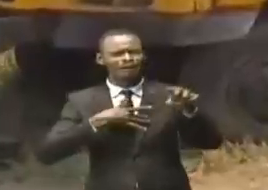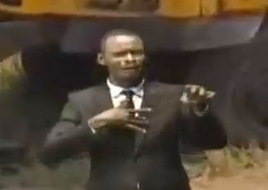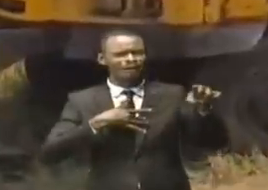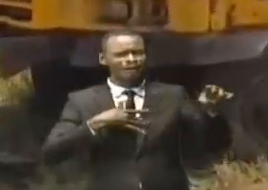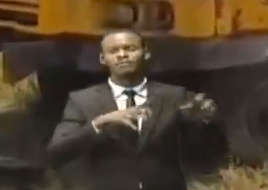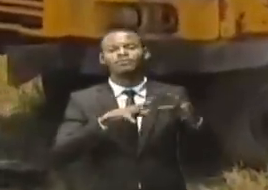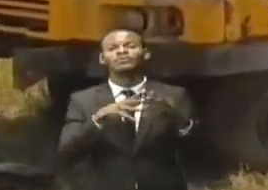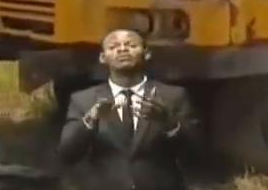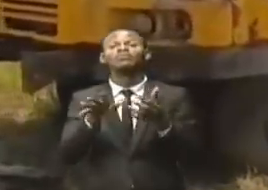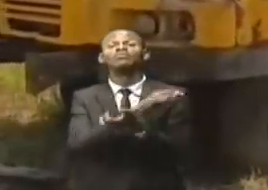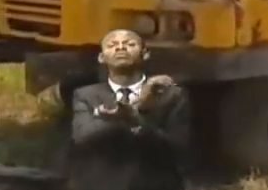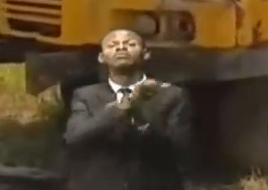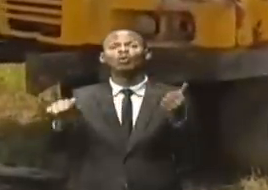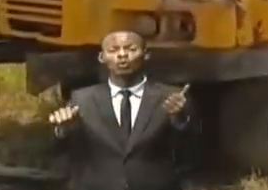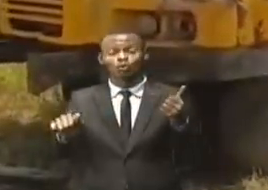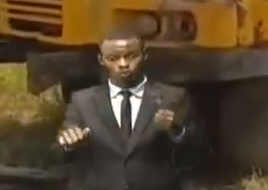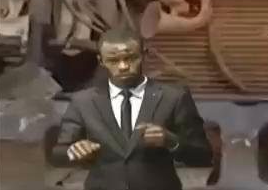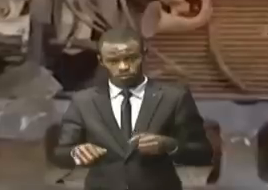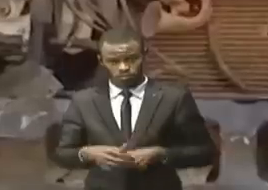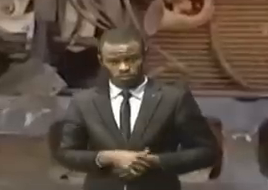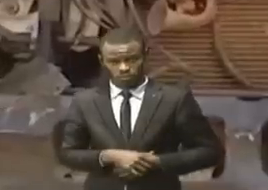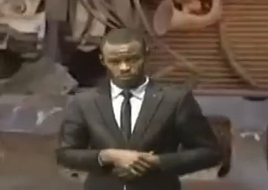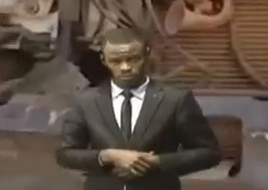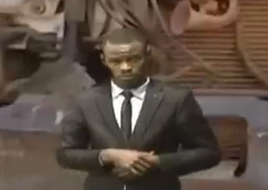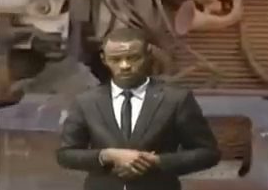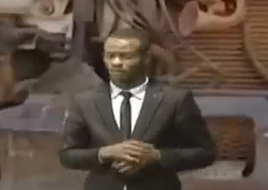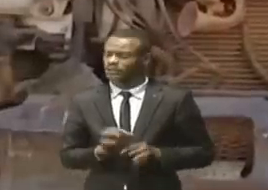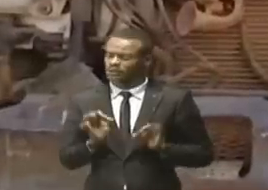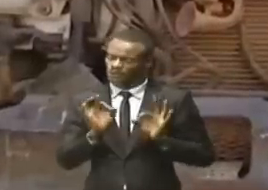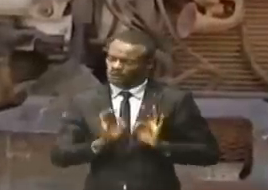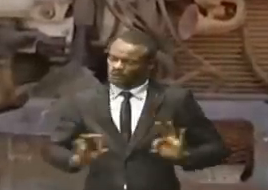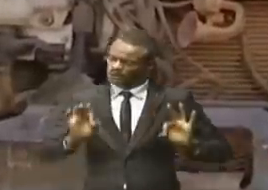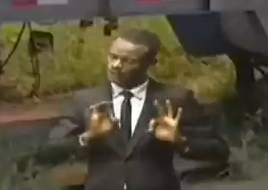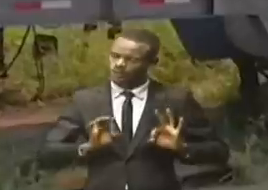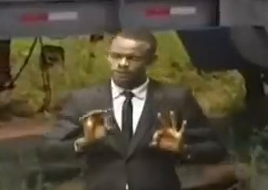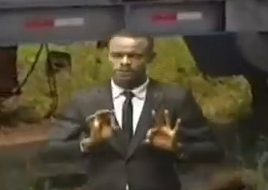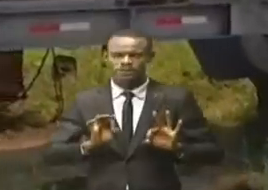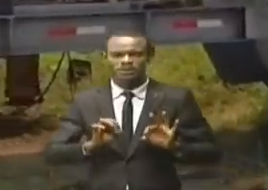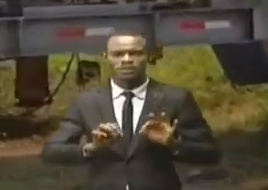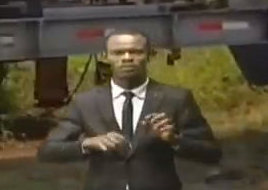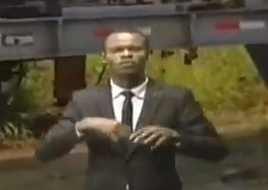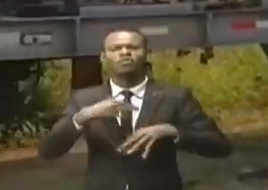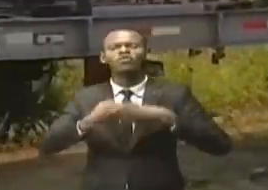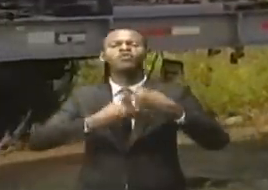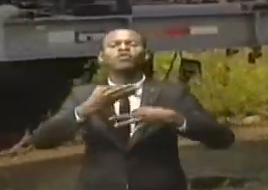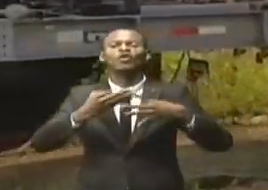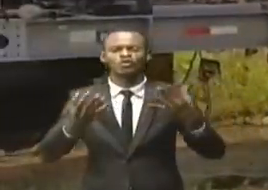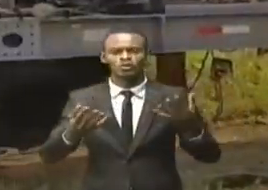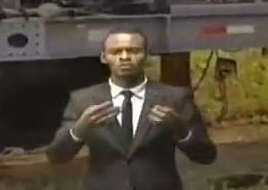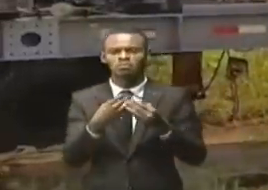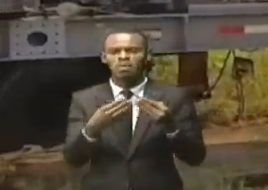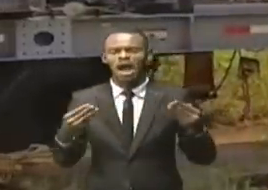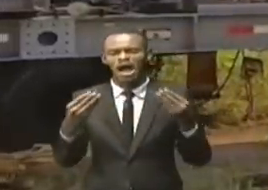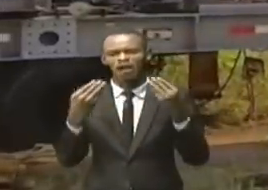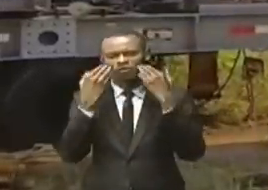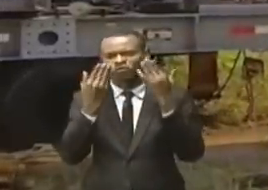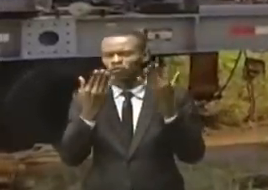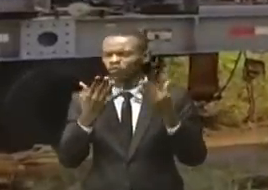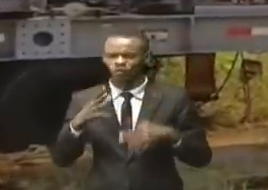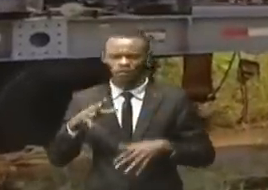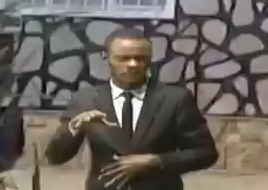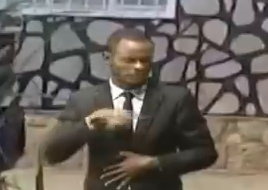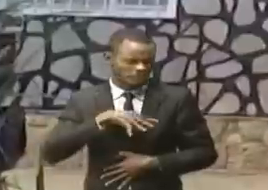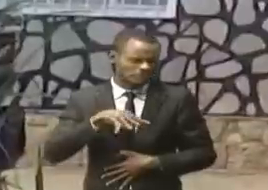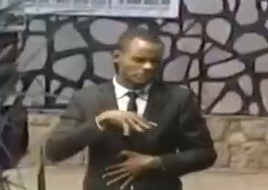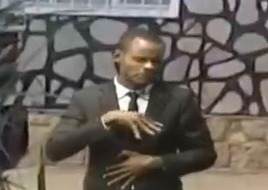camions-citernes, camions-bennes, véhicules de liaison. Bref, rien, alors rien n'est en mobilité. Le spectacle est, on ne peut plus désolant,